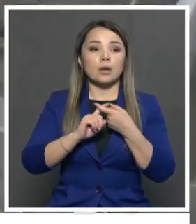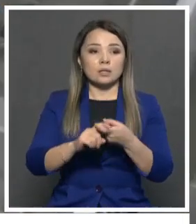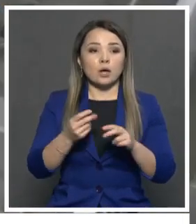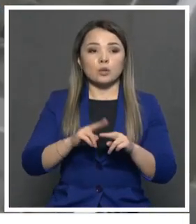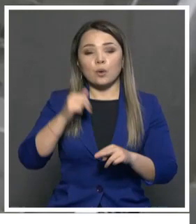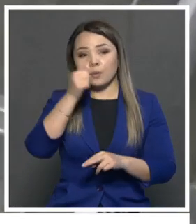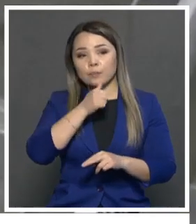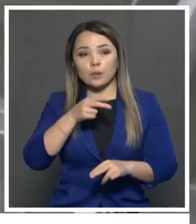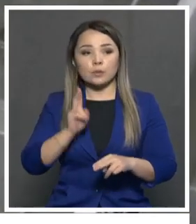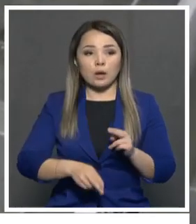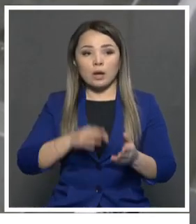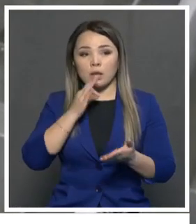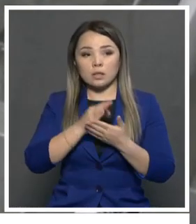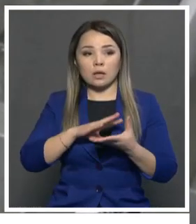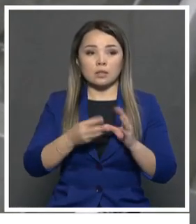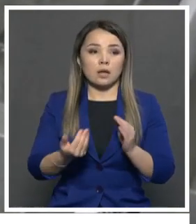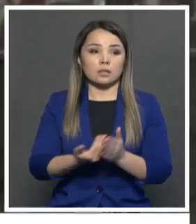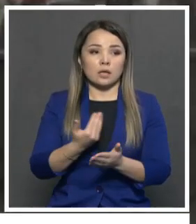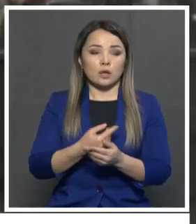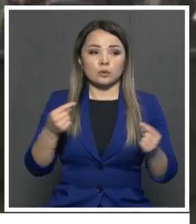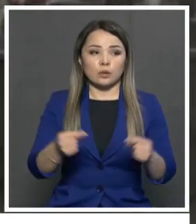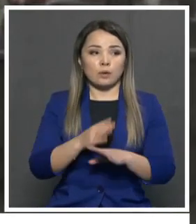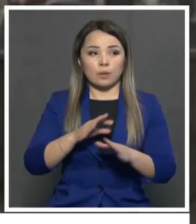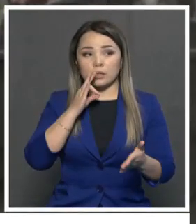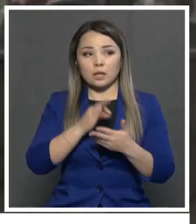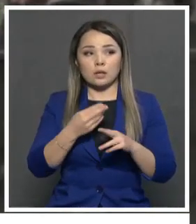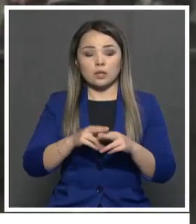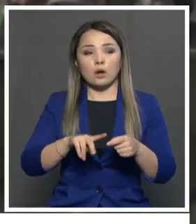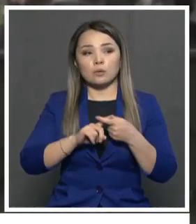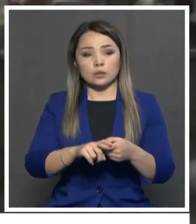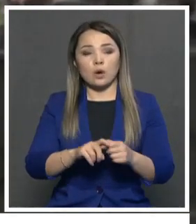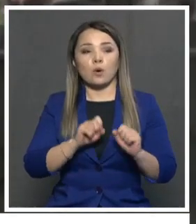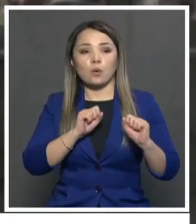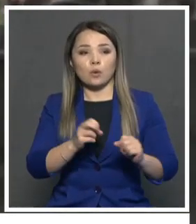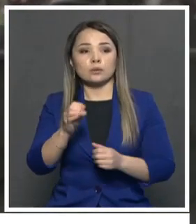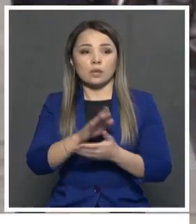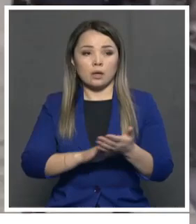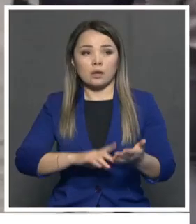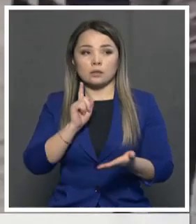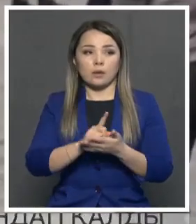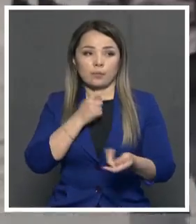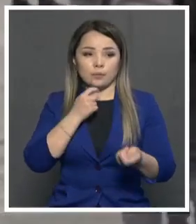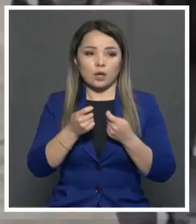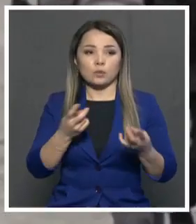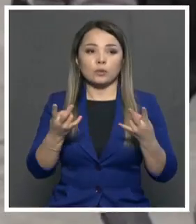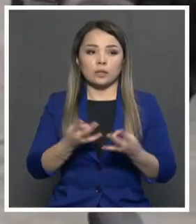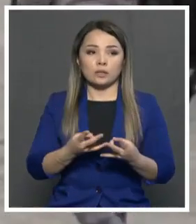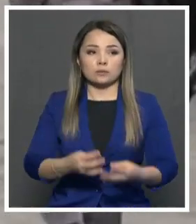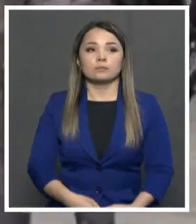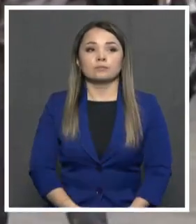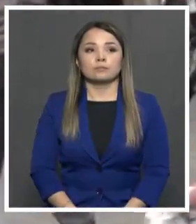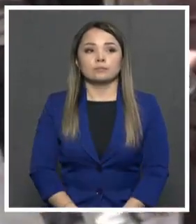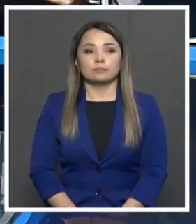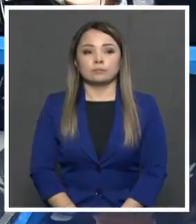биылғы жылдың соңында аяқталады деген болжам шындыққа жанаспайды. Сондықтан коронавирустың қорғану шаралары әлі де босаңсымау керек.